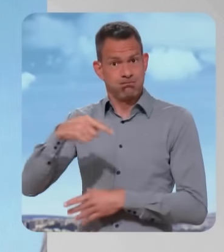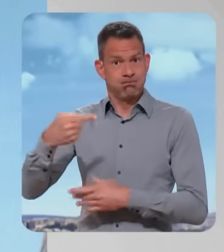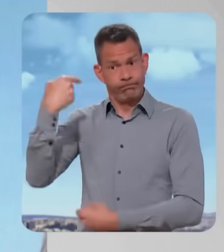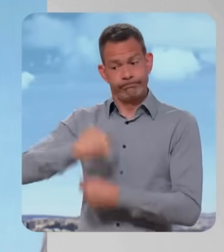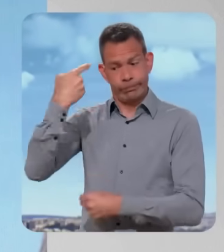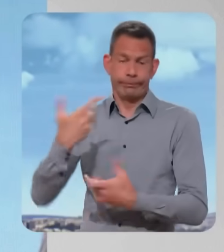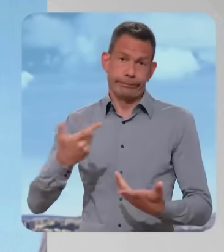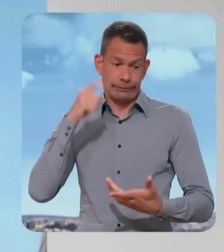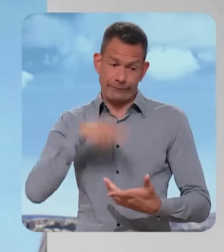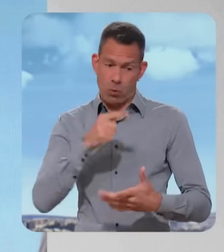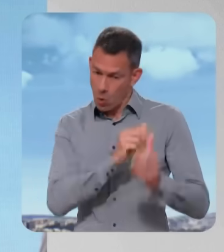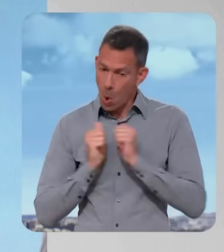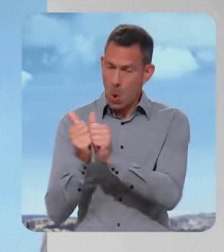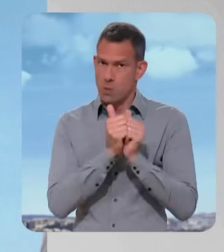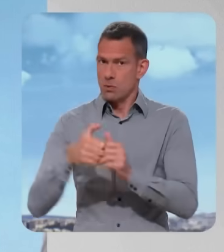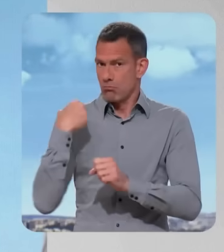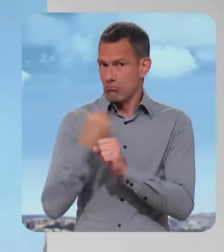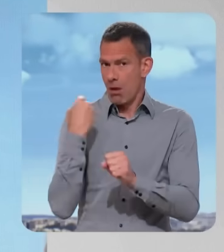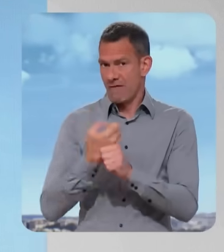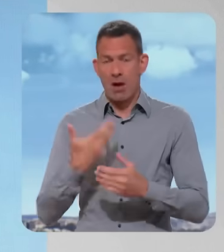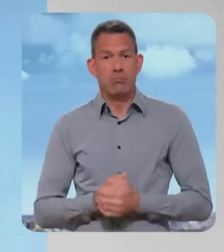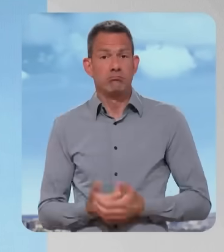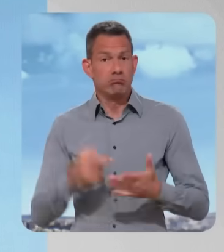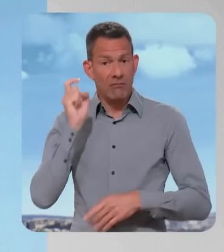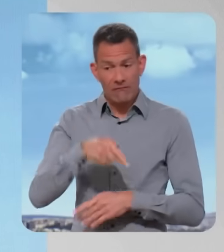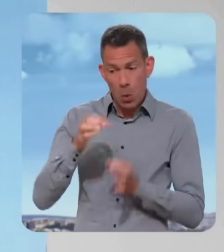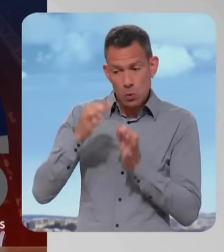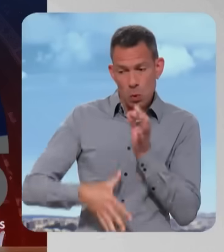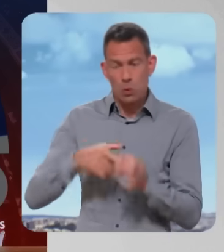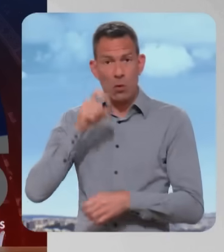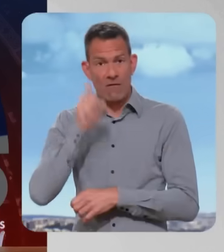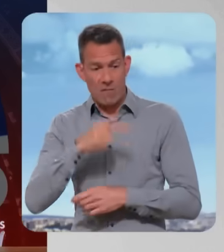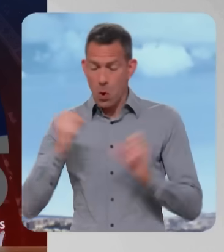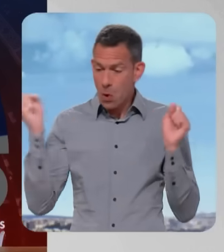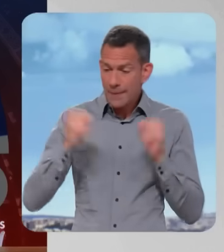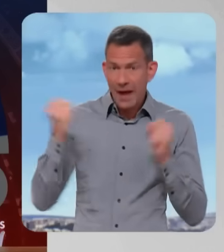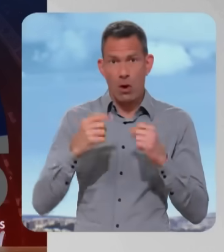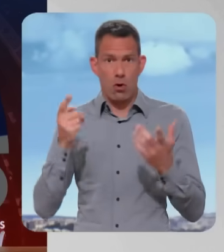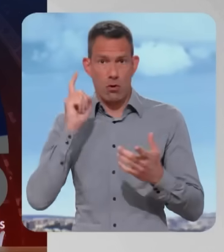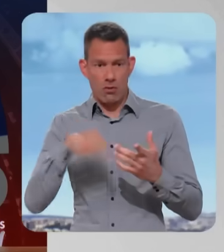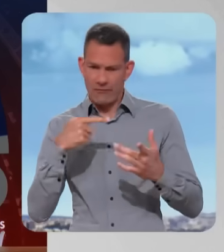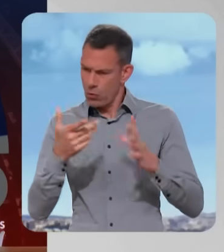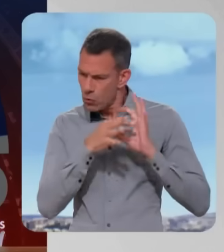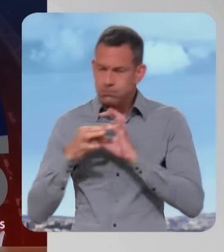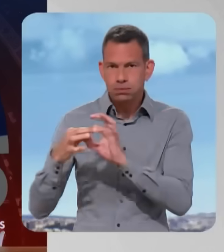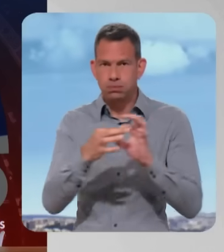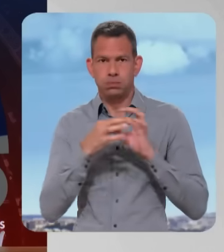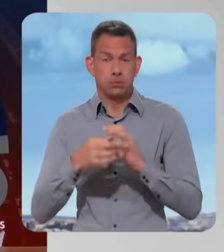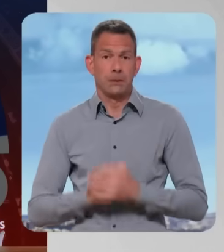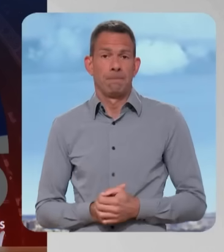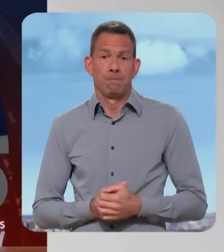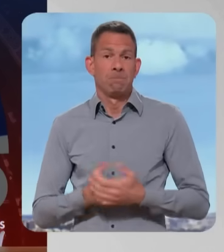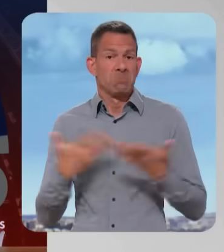nouveau de travailler ensemble de trouver des voix du compromis des voix d'une coalition c'est ce qui se passe dans